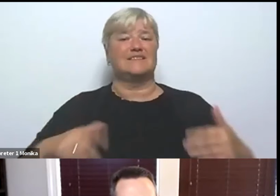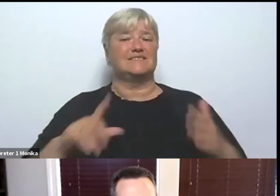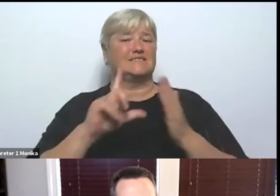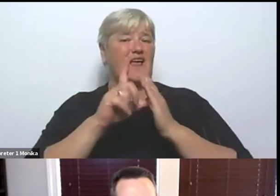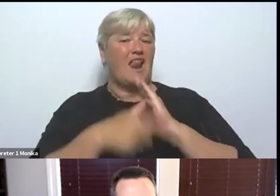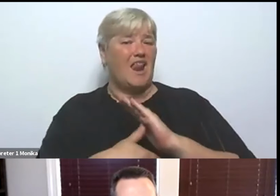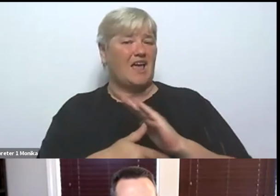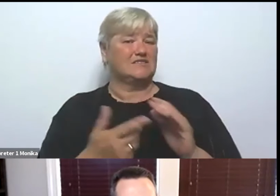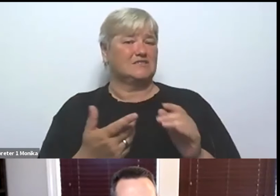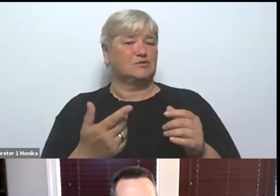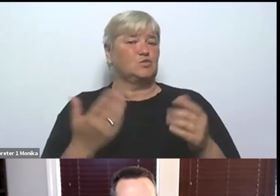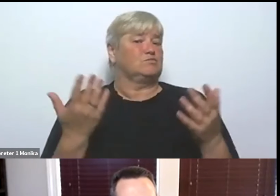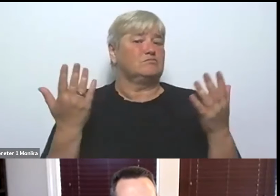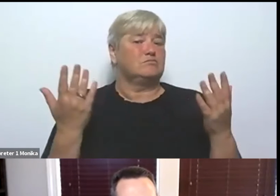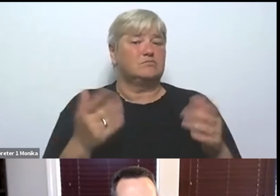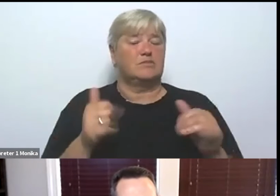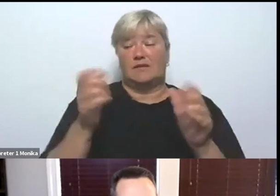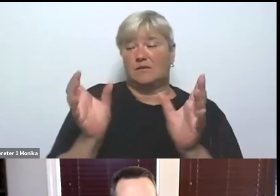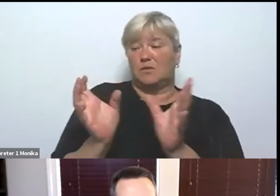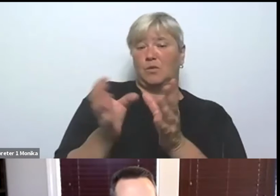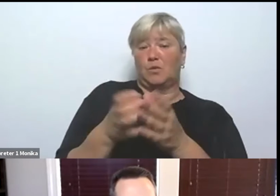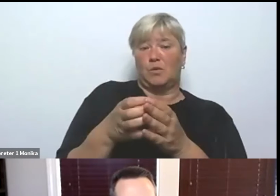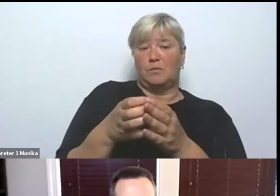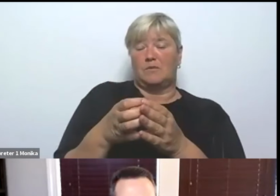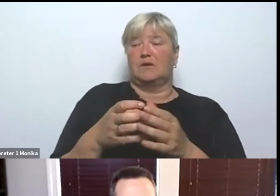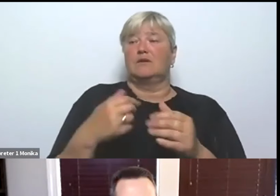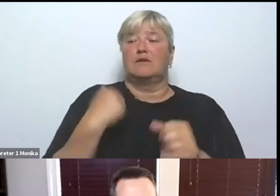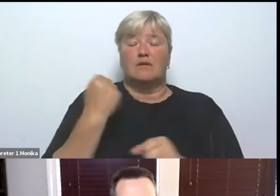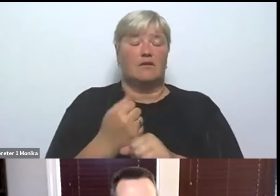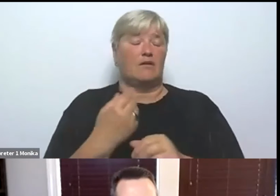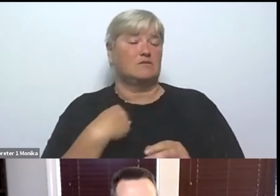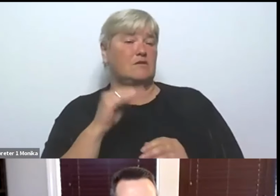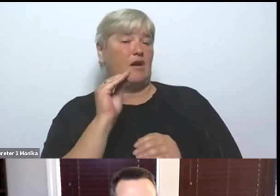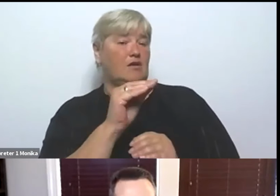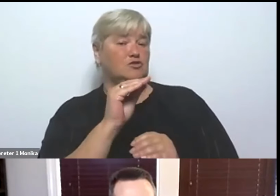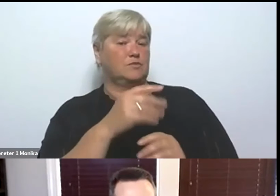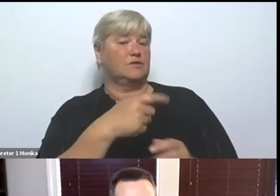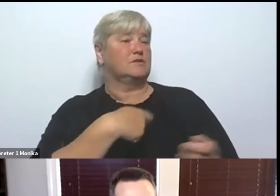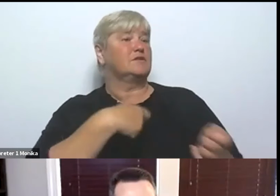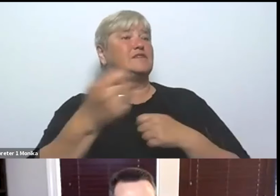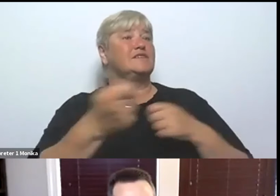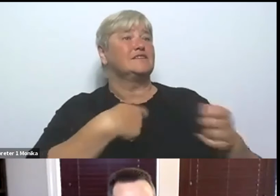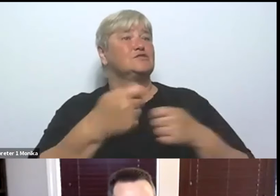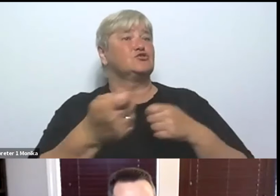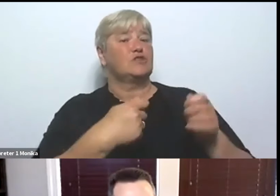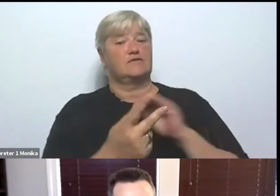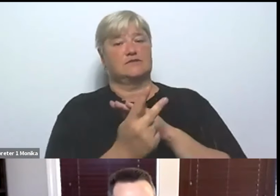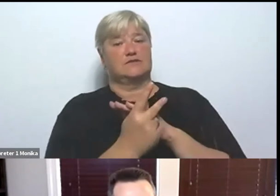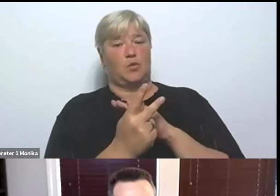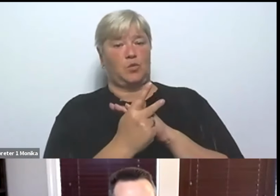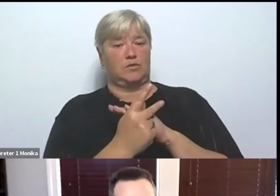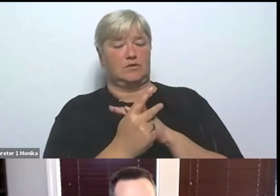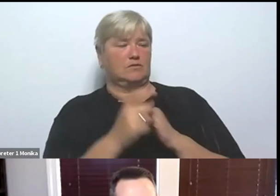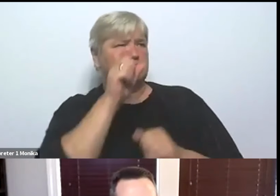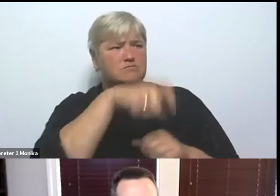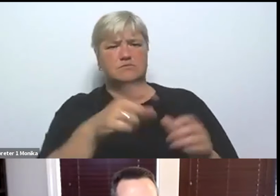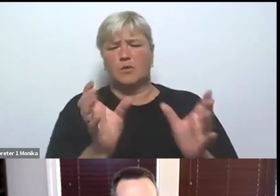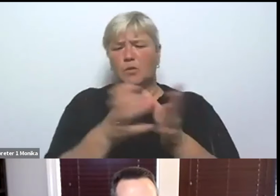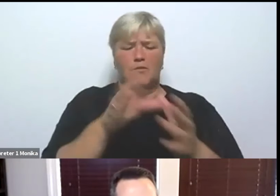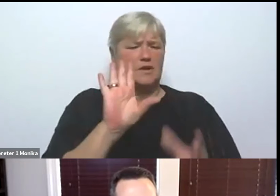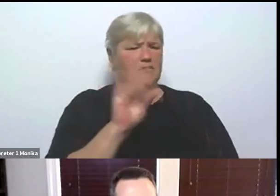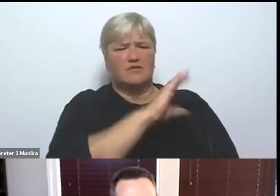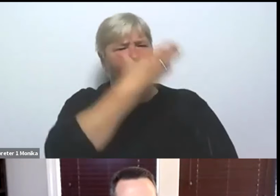zugreifen, eine Gruppe sind, die wir ansprechen können als Geschäftskunden, die wir nicht vergessen dürfen in diesem